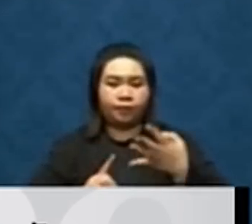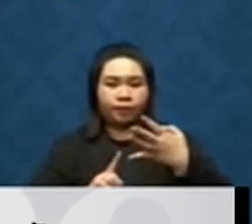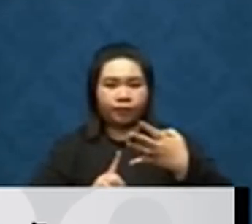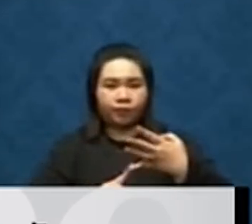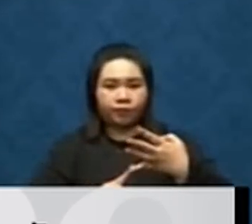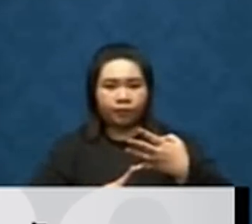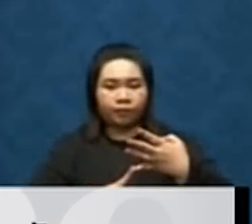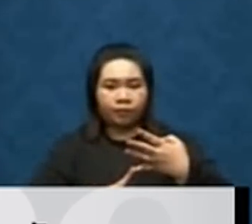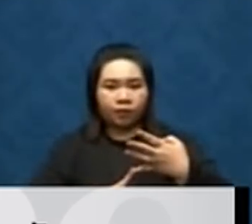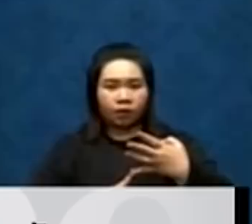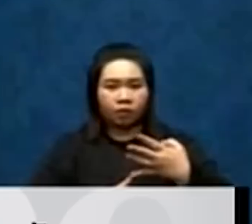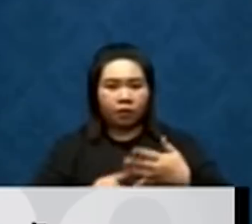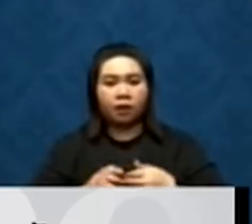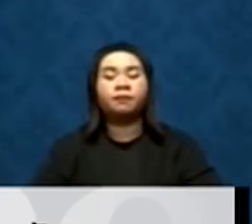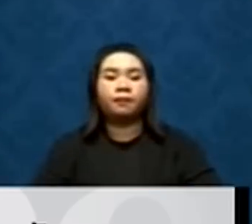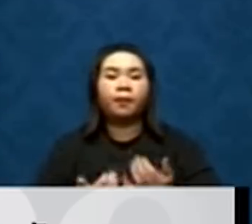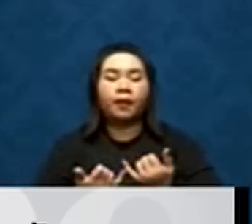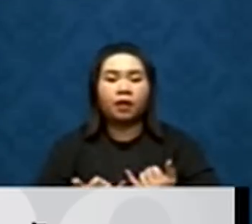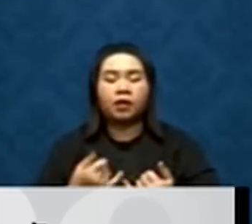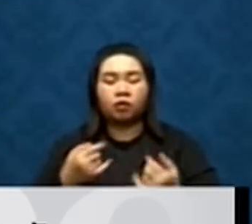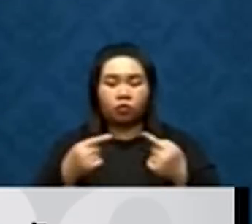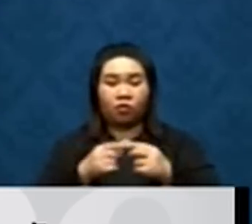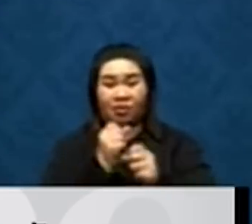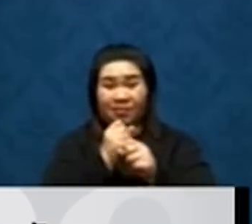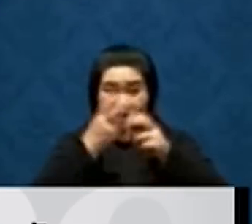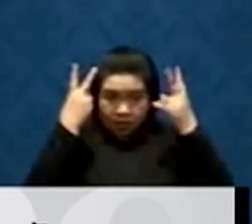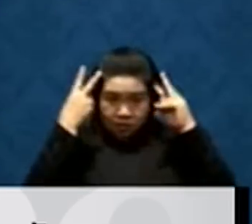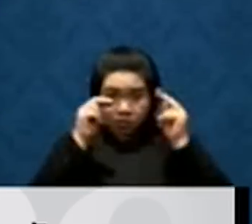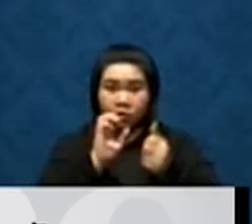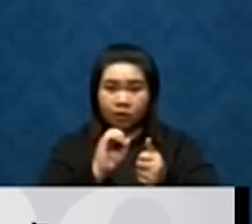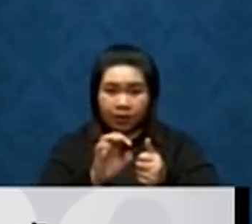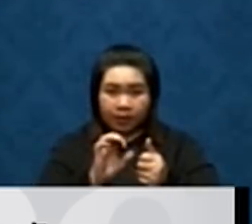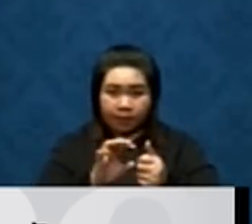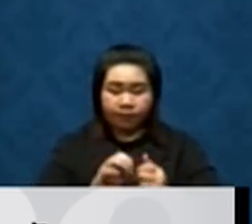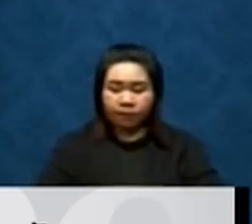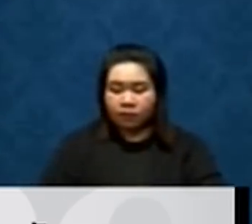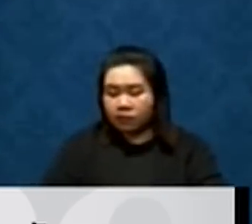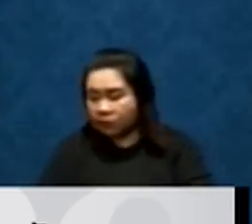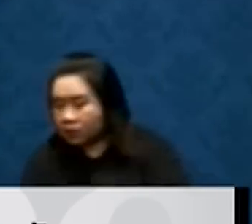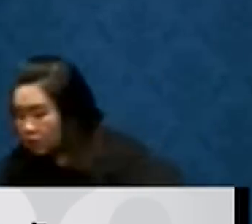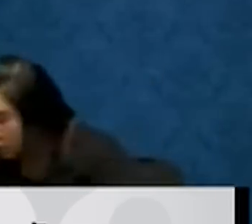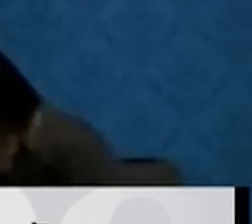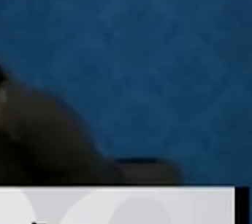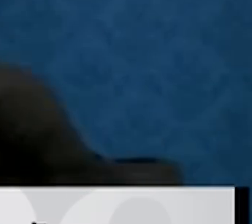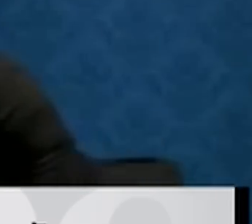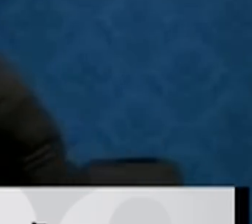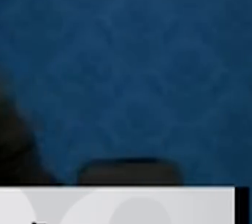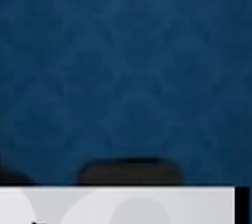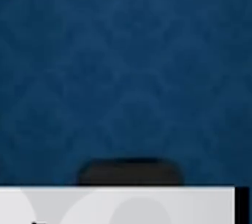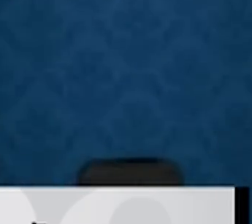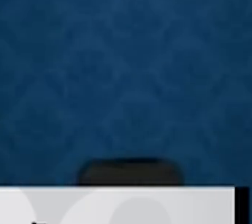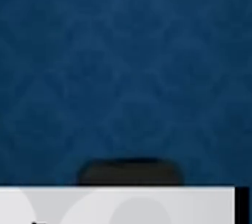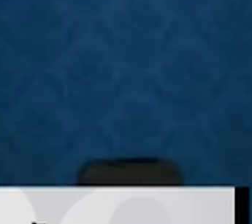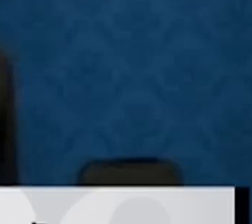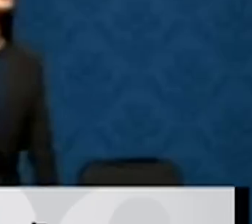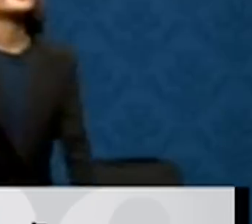ที่ได้รับการร้องขอและให้สำนักนายกอำนวยความสะดวกในการปฏิบัติหน้าที่ของที่ปรึกษาสำหรับค่าใช้จ่ายที่เกี่ยวข้องกับ